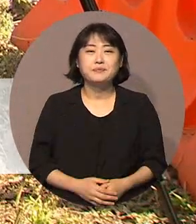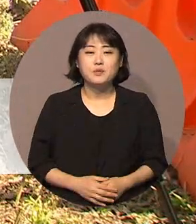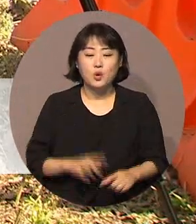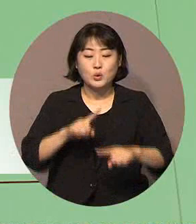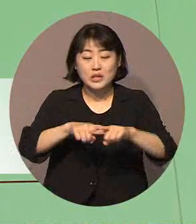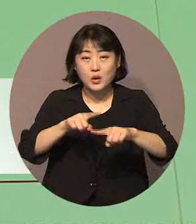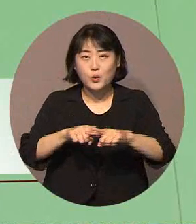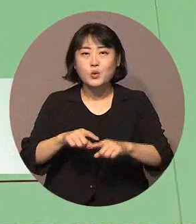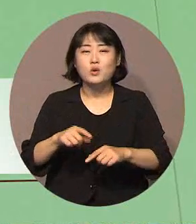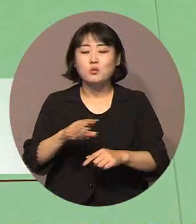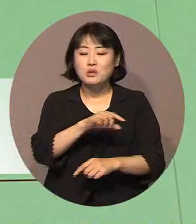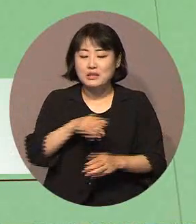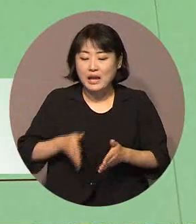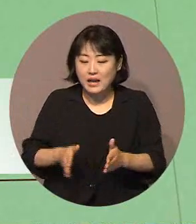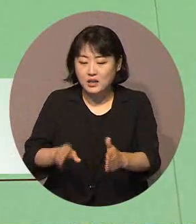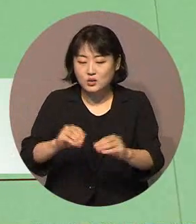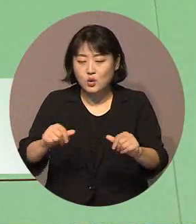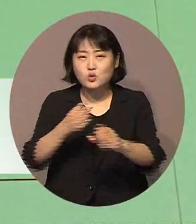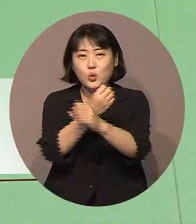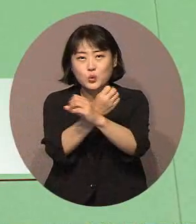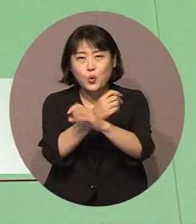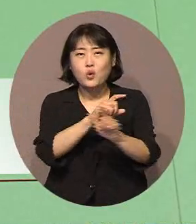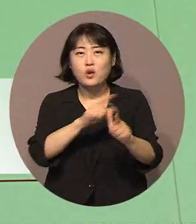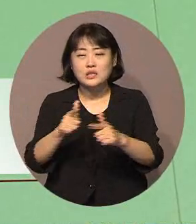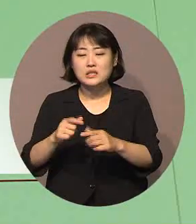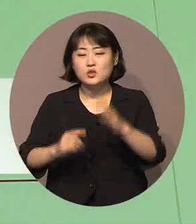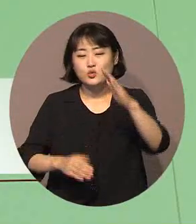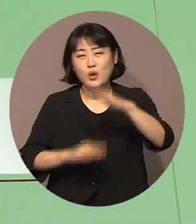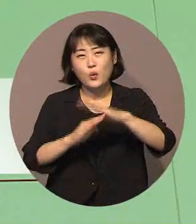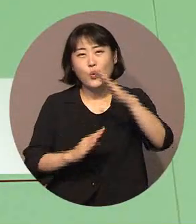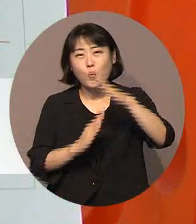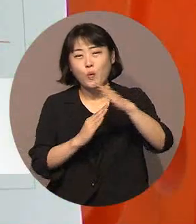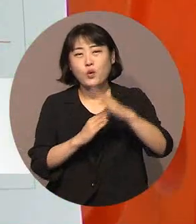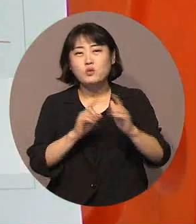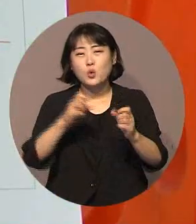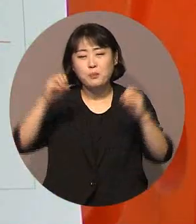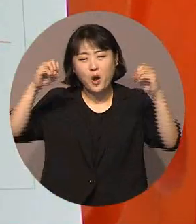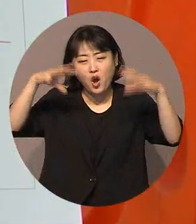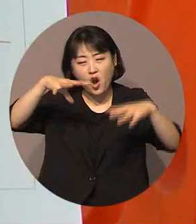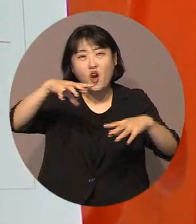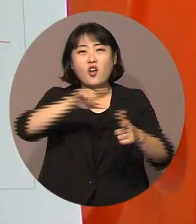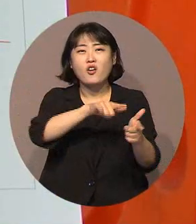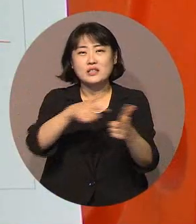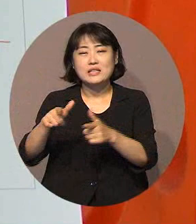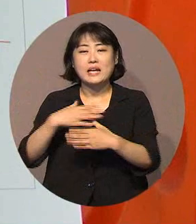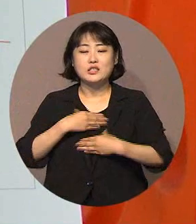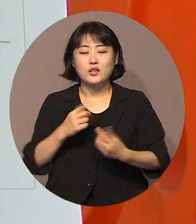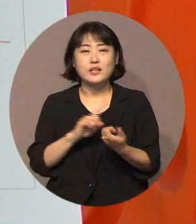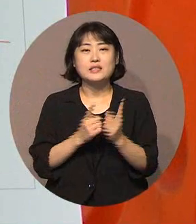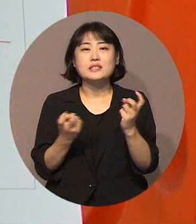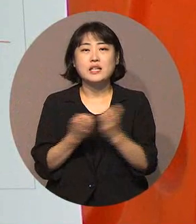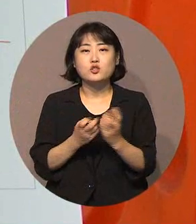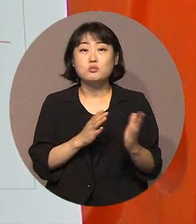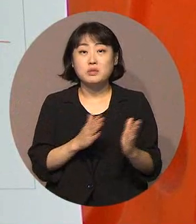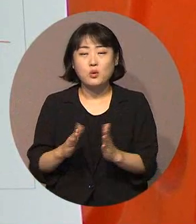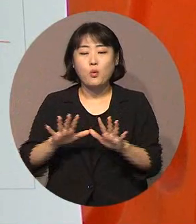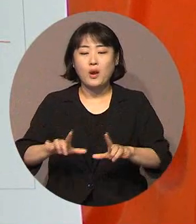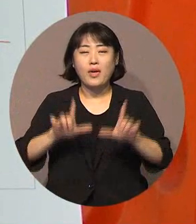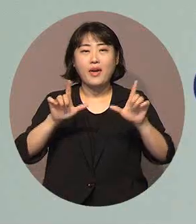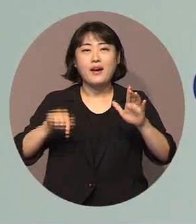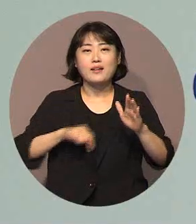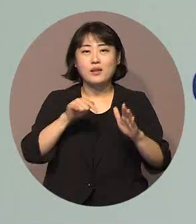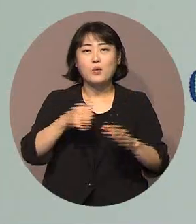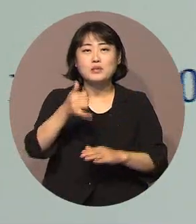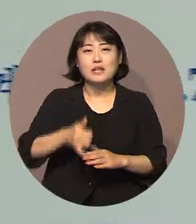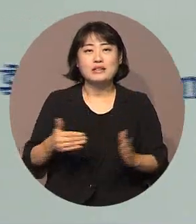체계와 노면 표시 정비 최고속도 제한 표지 조명시설 설치 등 안전대책을 마련해 올해 내 공사를